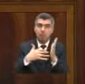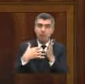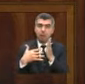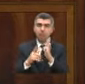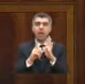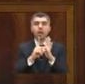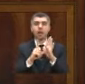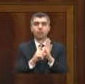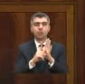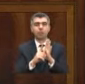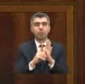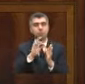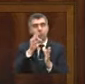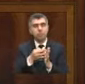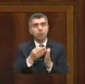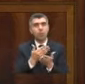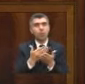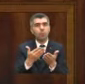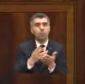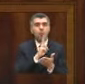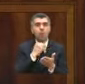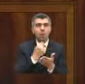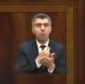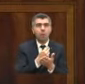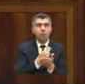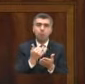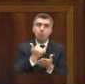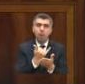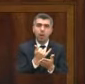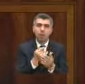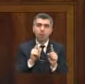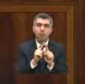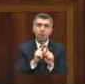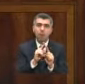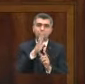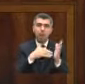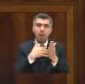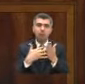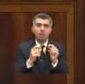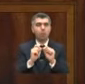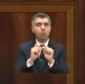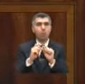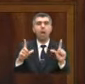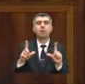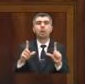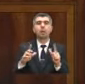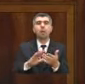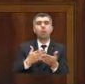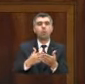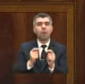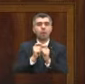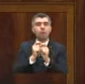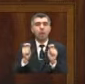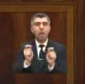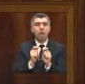قانون إطار ملزم. إذا أتت الحكومة المقبلة عندها خارطة طريق واضحة بقانون مؤطر منشور في الجريدة